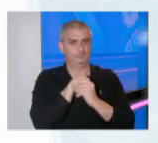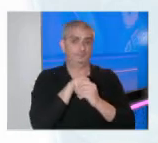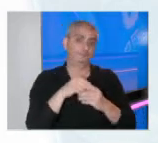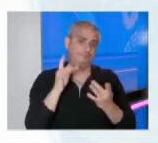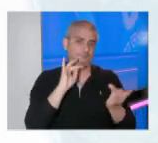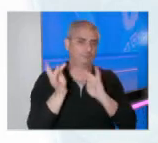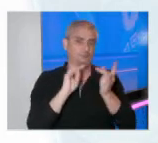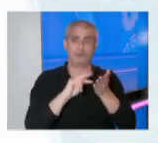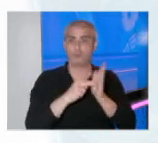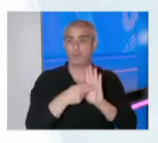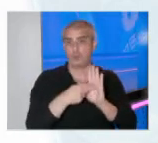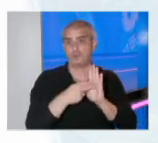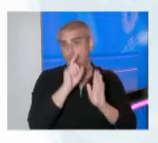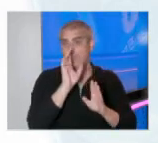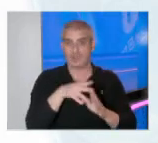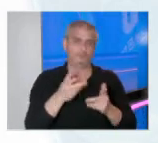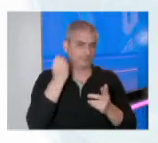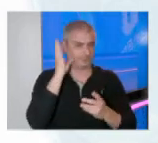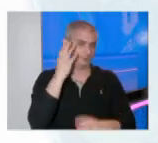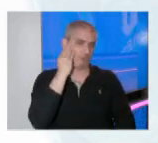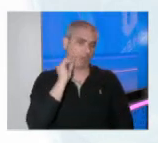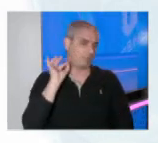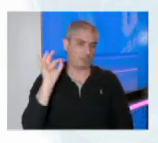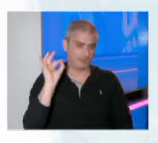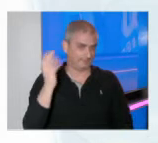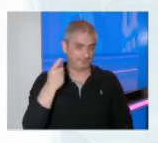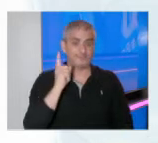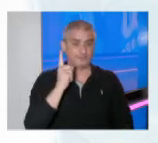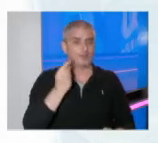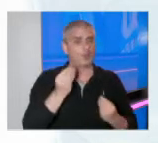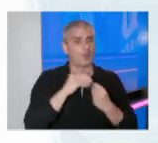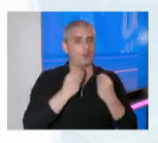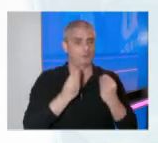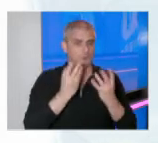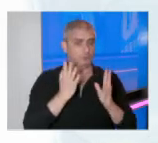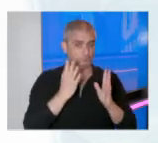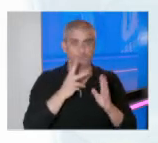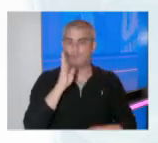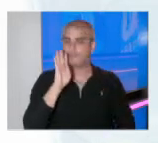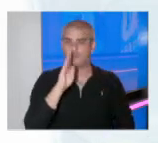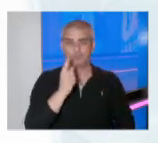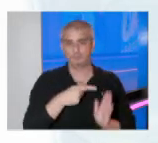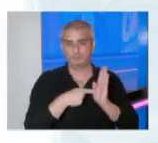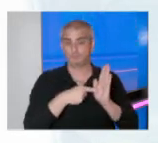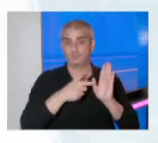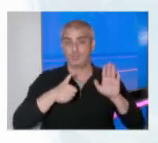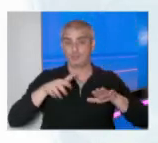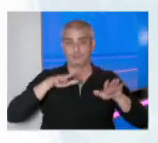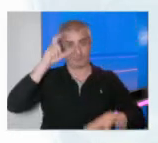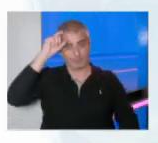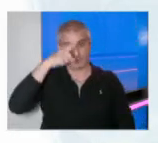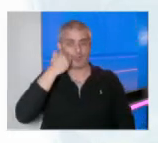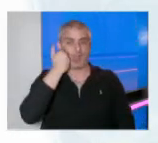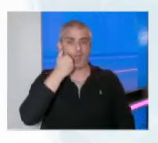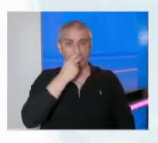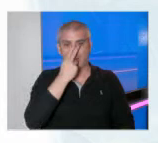חלק מקרב הבוץ הפוליטי ואולי גם סתם לשם ההנאה שבדבר, אבל יש פה עניין. נתניהו מוטט לממשל ביידן